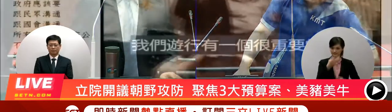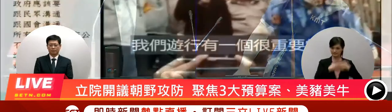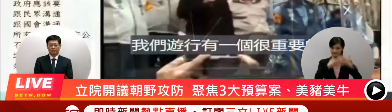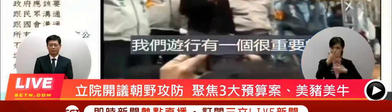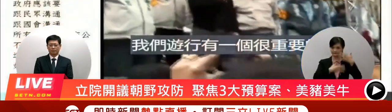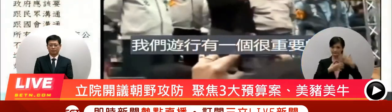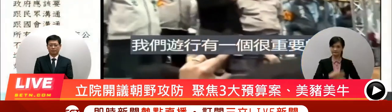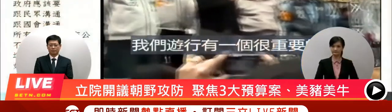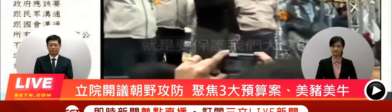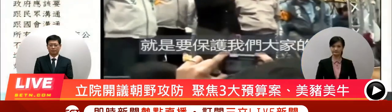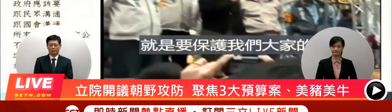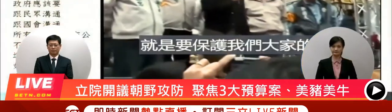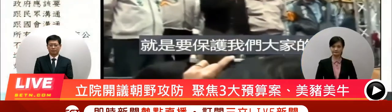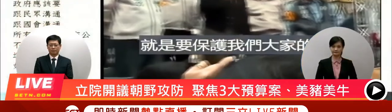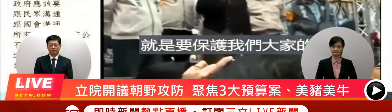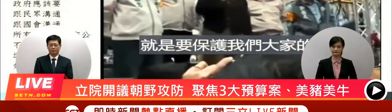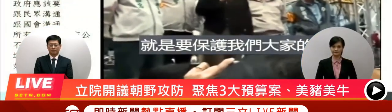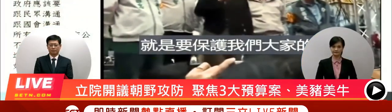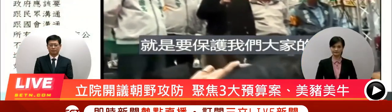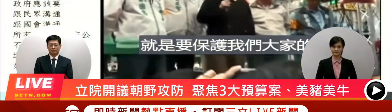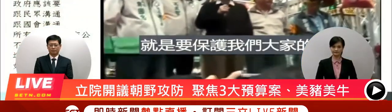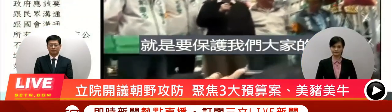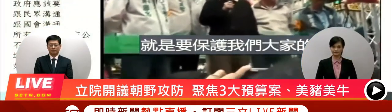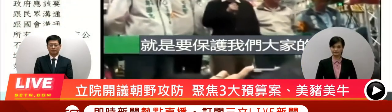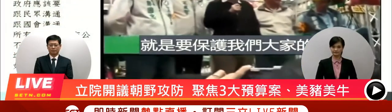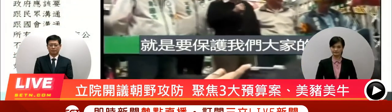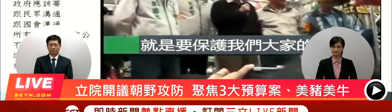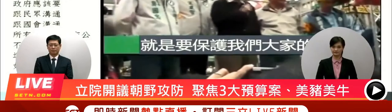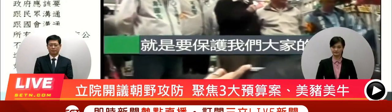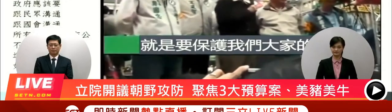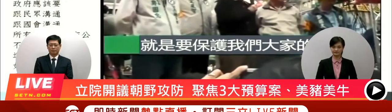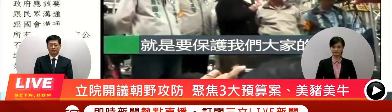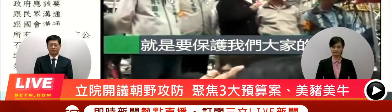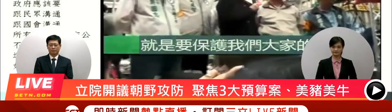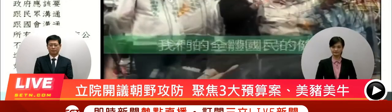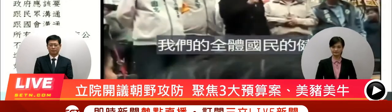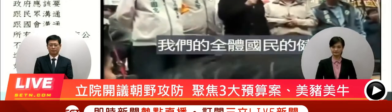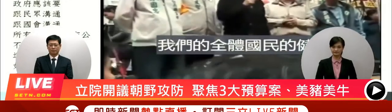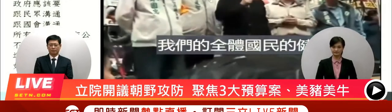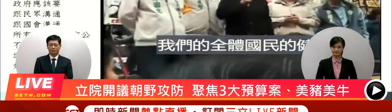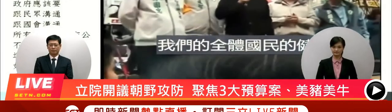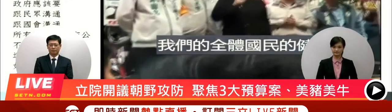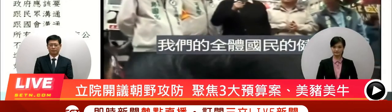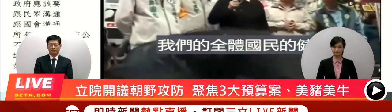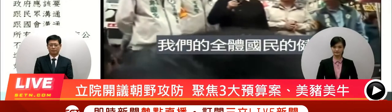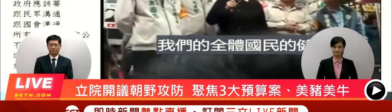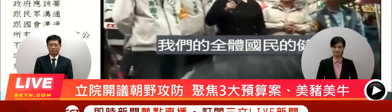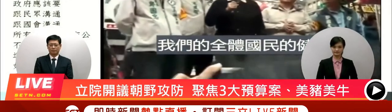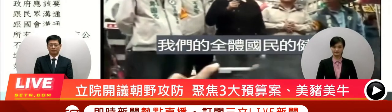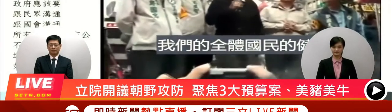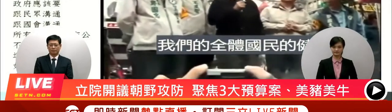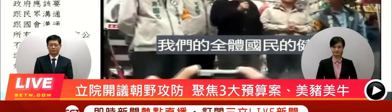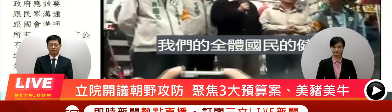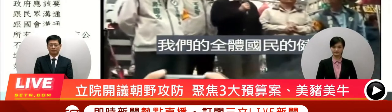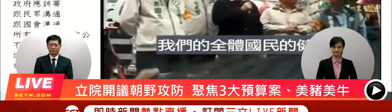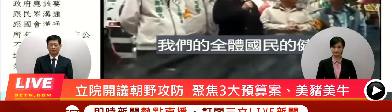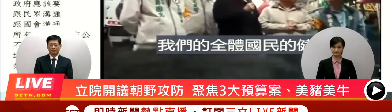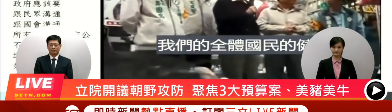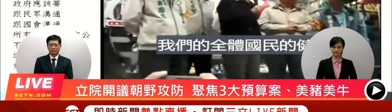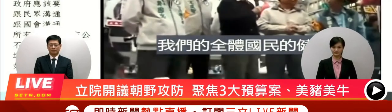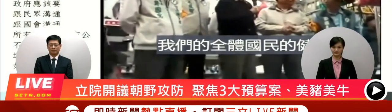的目的， 没有啦， 就是要保护我们大家的健康，我们的全体国民